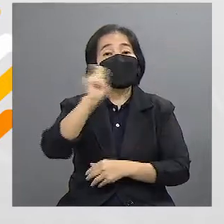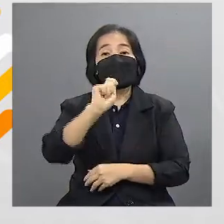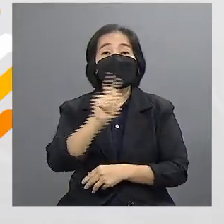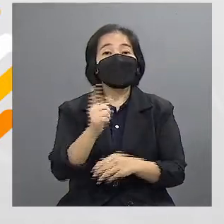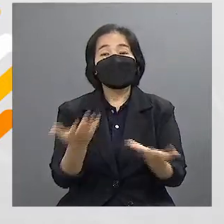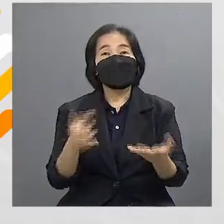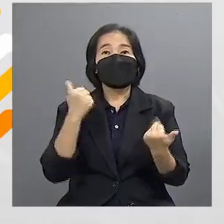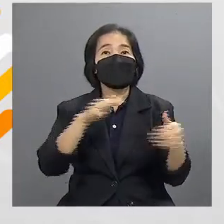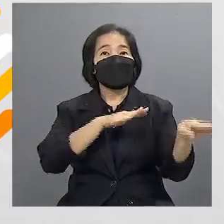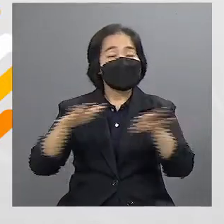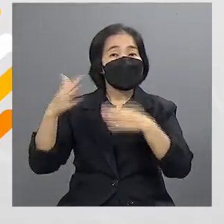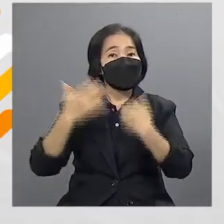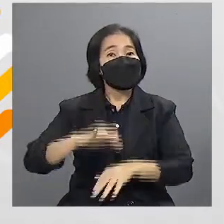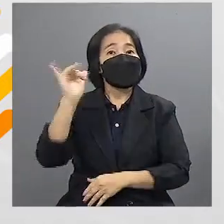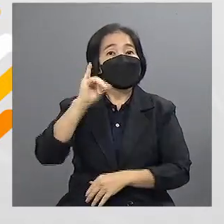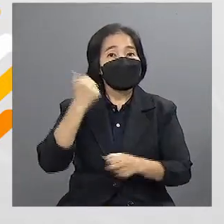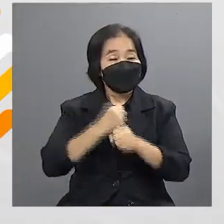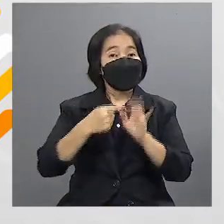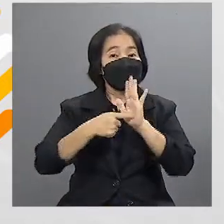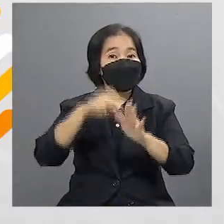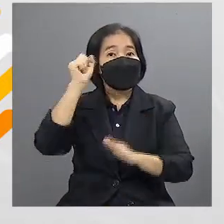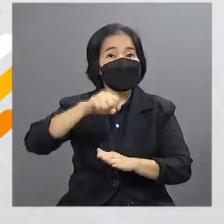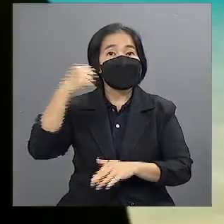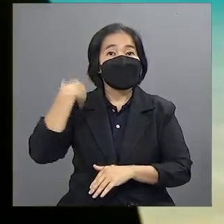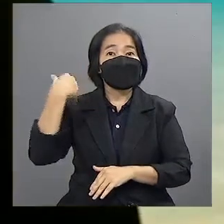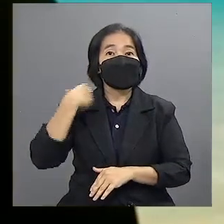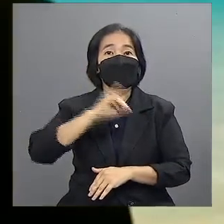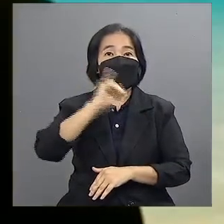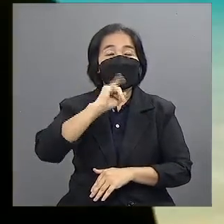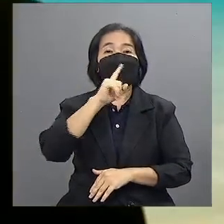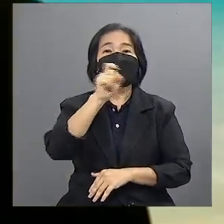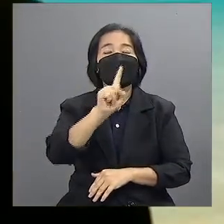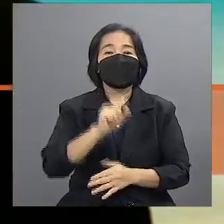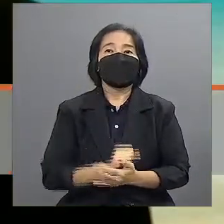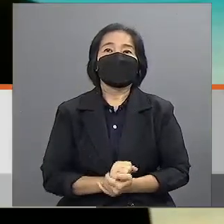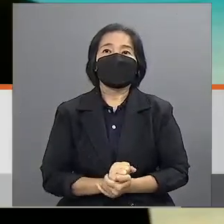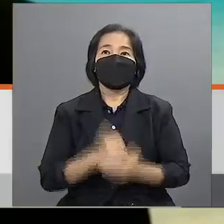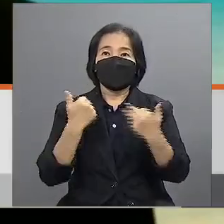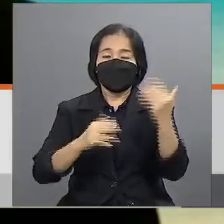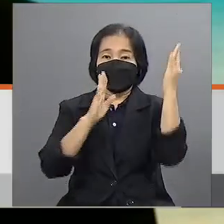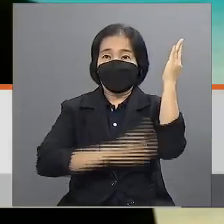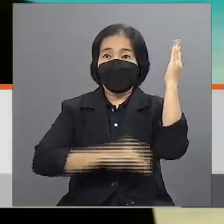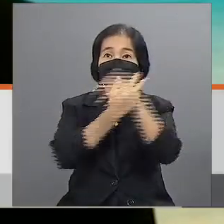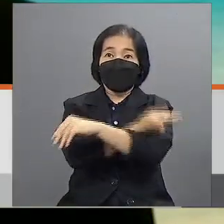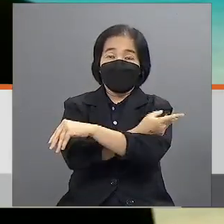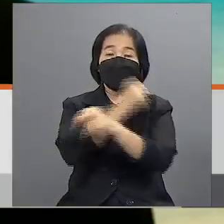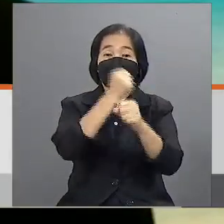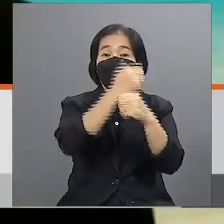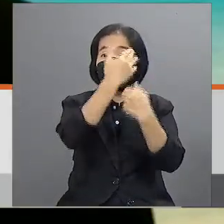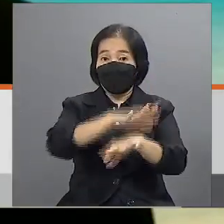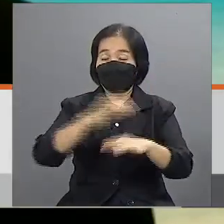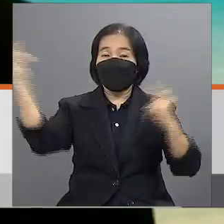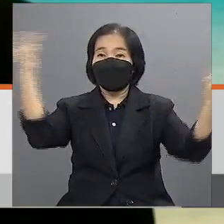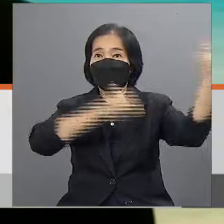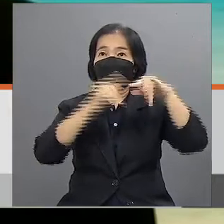เหบอกวตอนนี้กจะนำรองเหมือนกันเปิด 3 กลอก ถกตองไหมคะ เตรียไปถแคไหนละคะก่อนที่ผเก็จะเปิดแนบ็อคเี่ย ก็ความพร้อมใพ้น